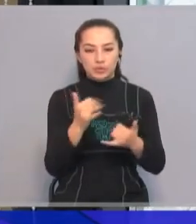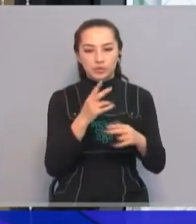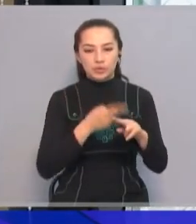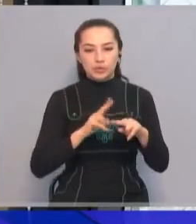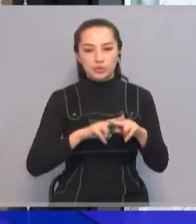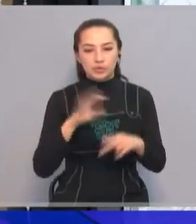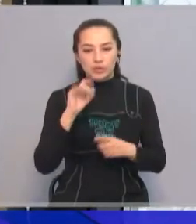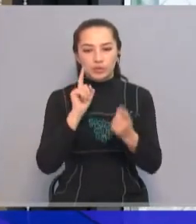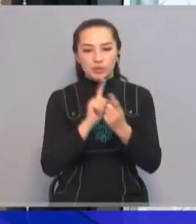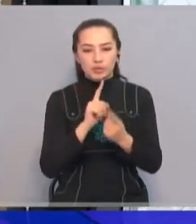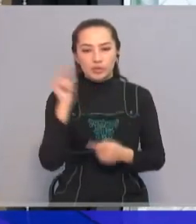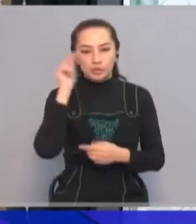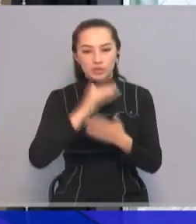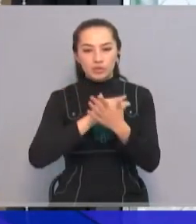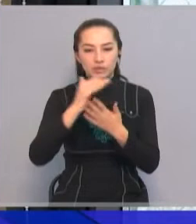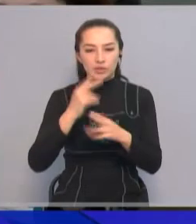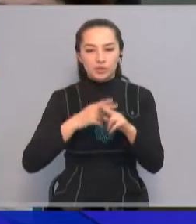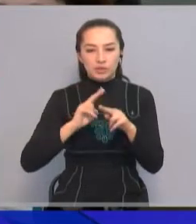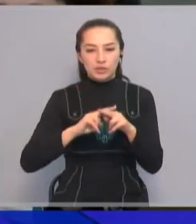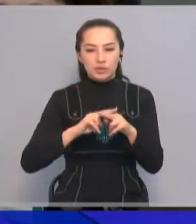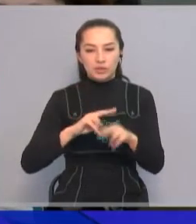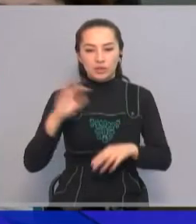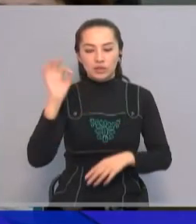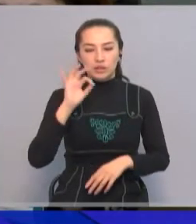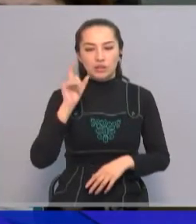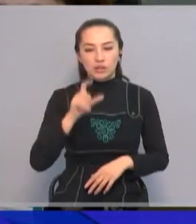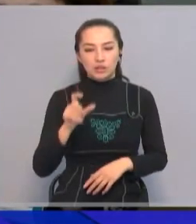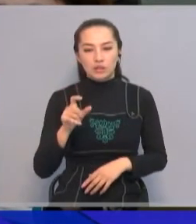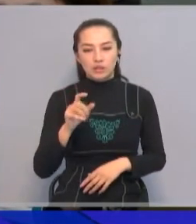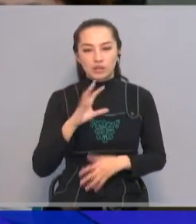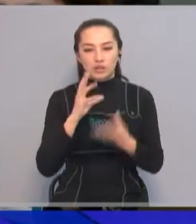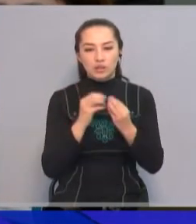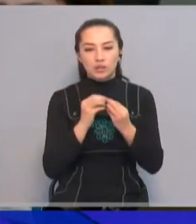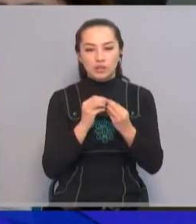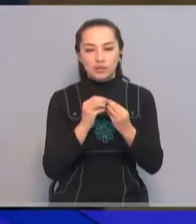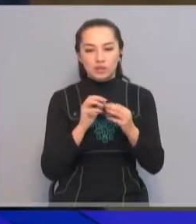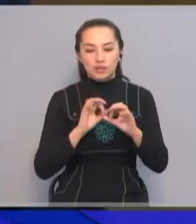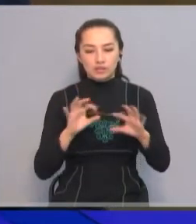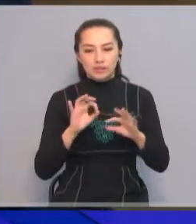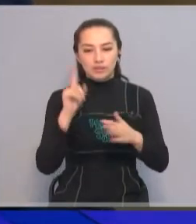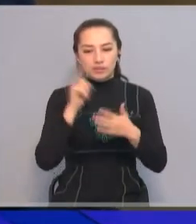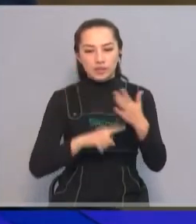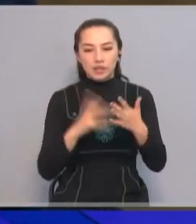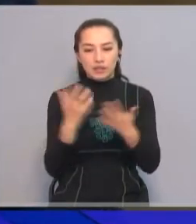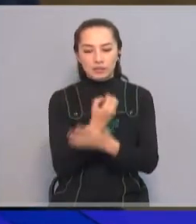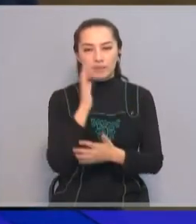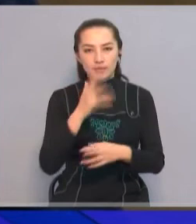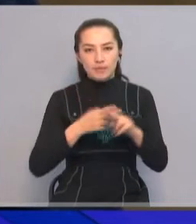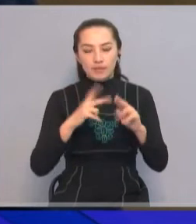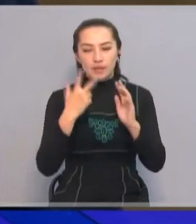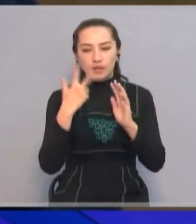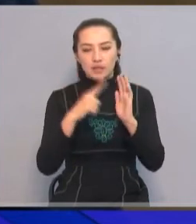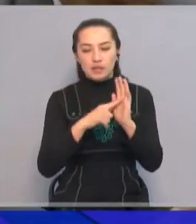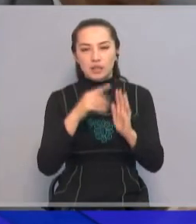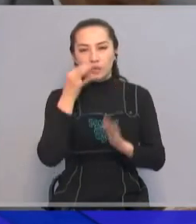алуды жоспарлап отырған жоғарғы оқу орнының ұжымы шәкірттерінің намысты қолдан бермейтіндеріне сенімді. Айта кетейік, 37